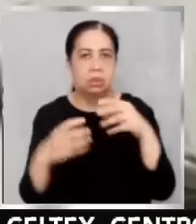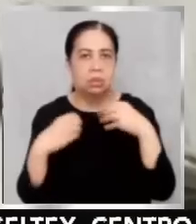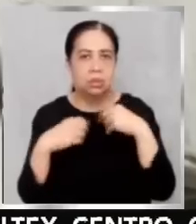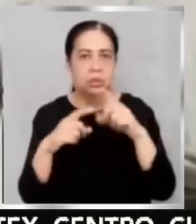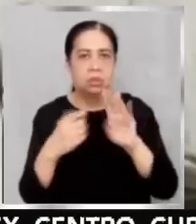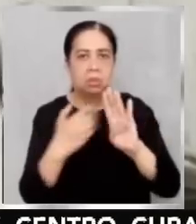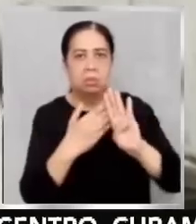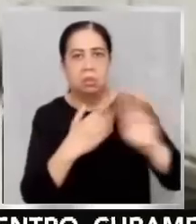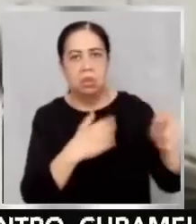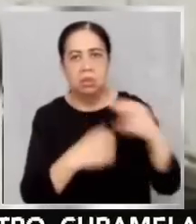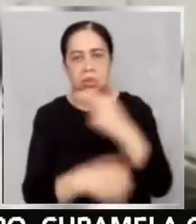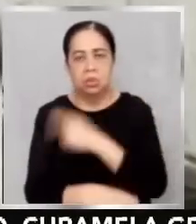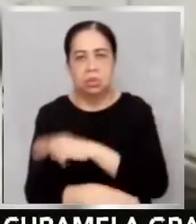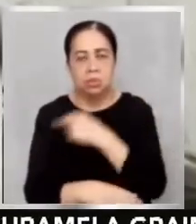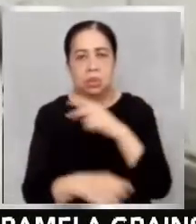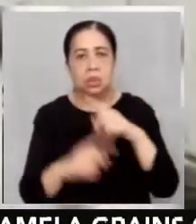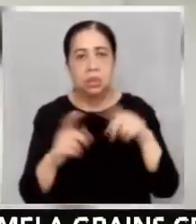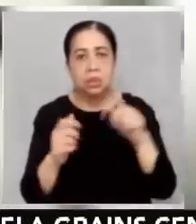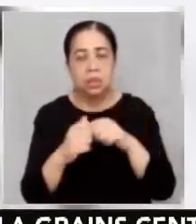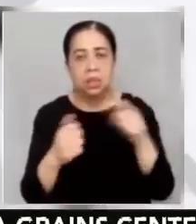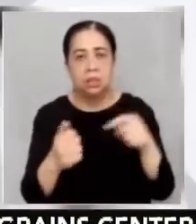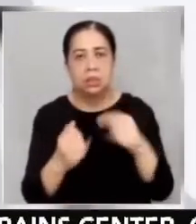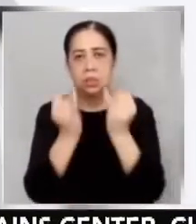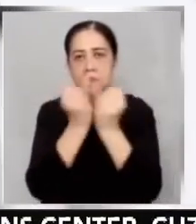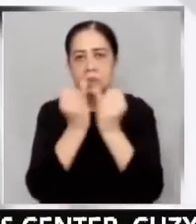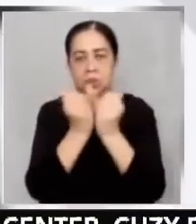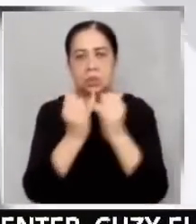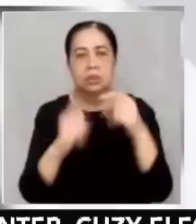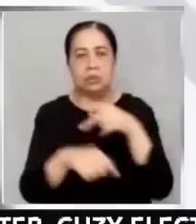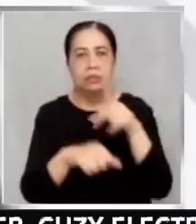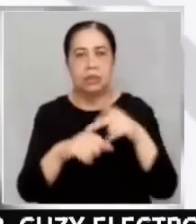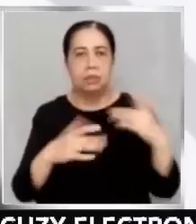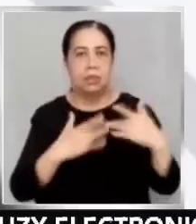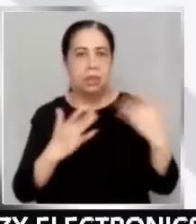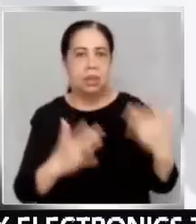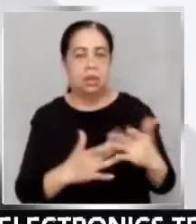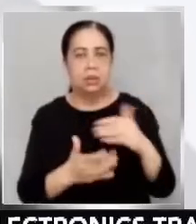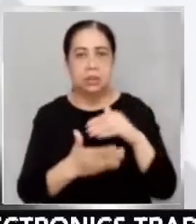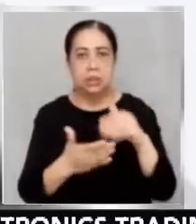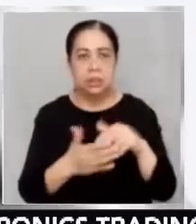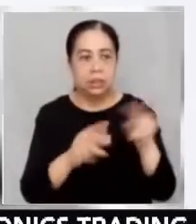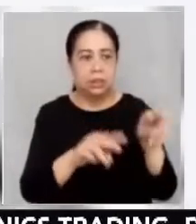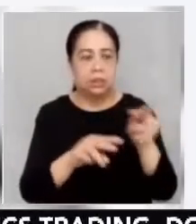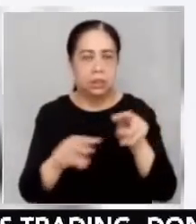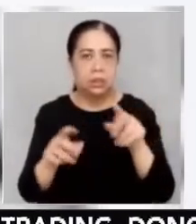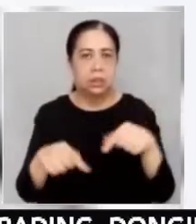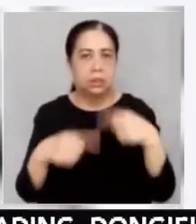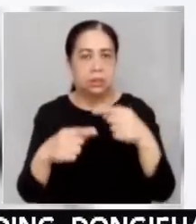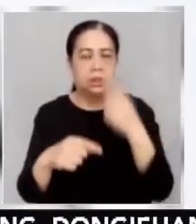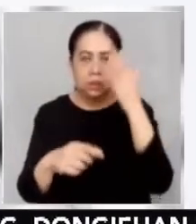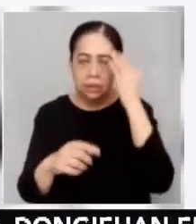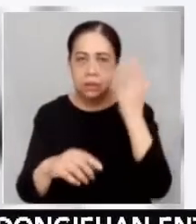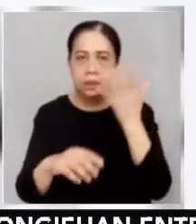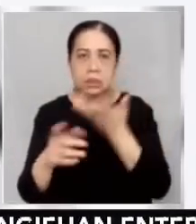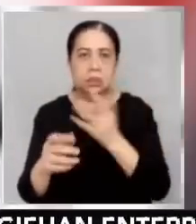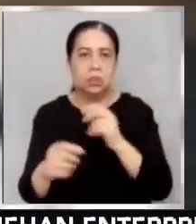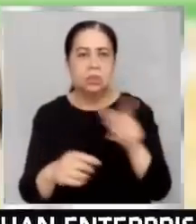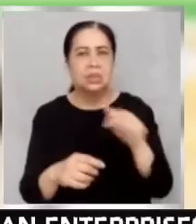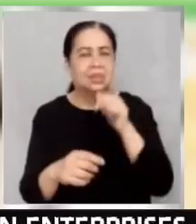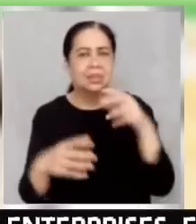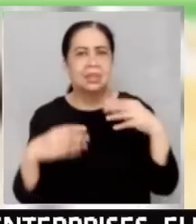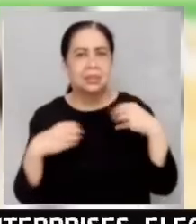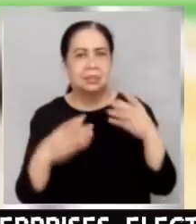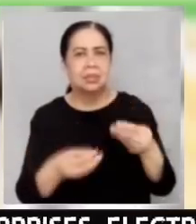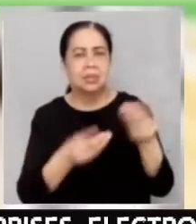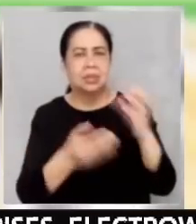na PhilHealth claim ng Philippine Heart Center. Minomonitor daw ang mga yan habang inaapila ang mga denied nila na claims. If